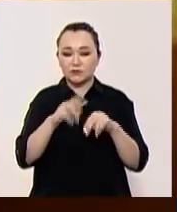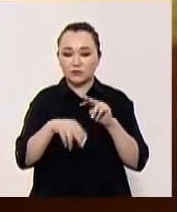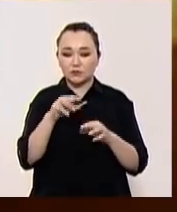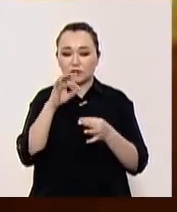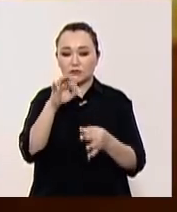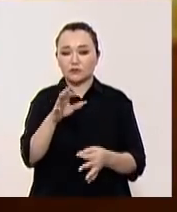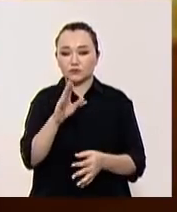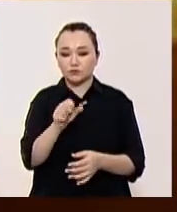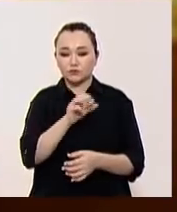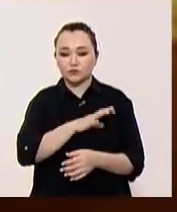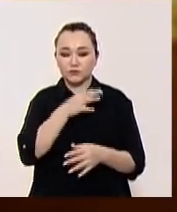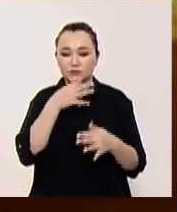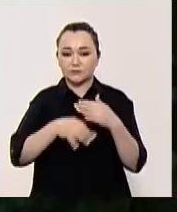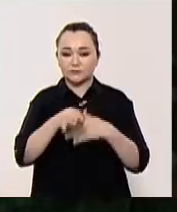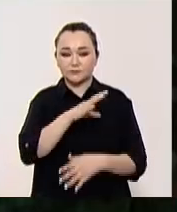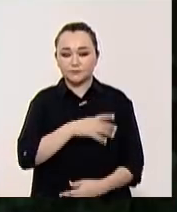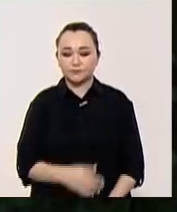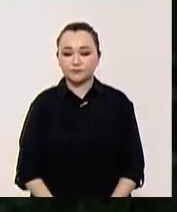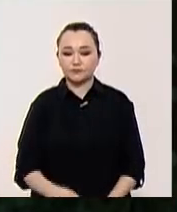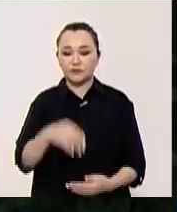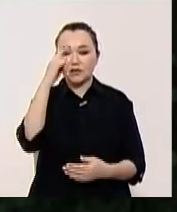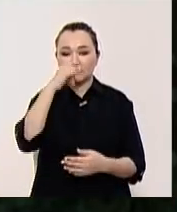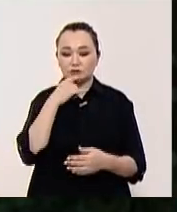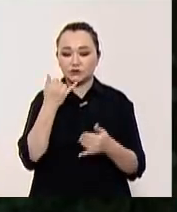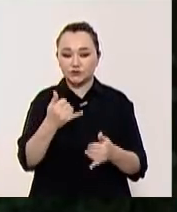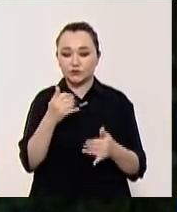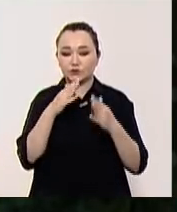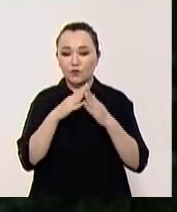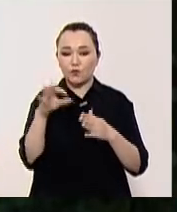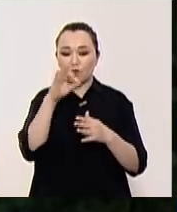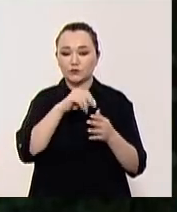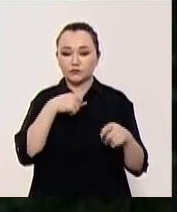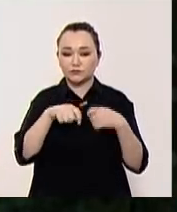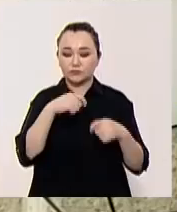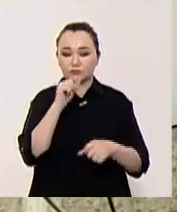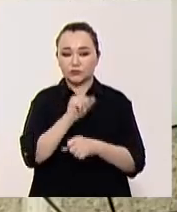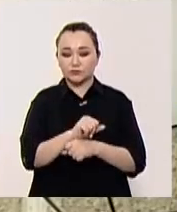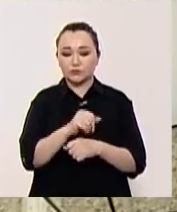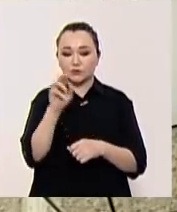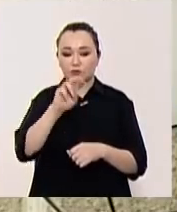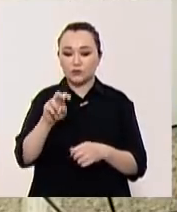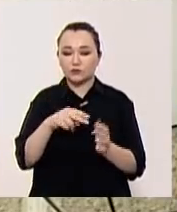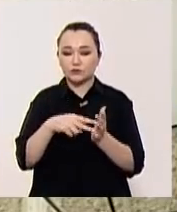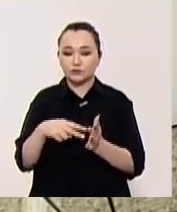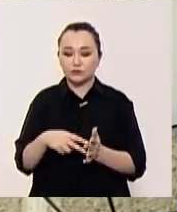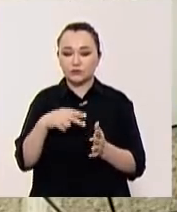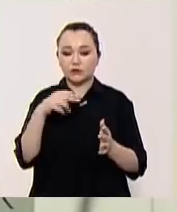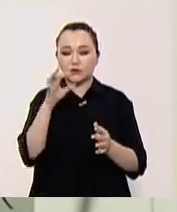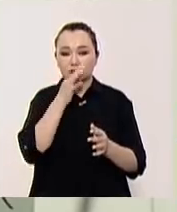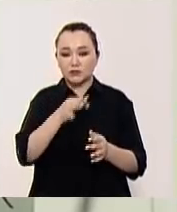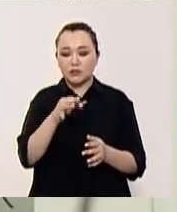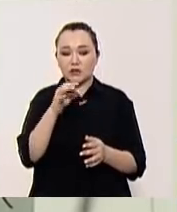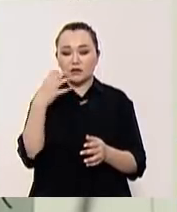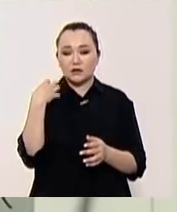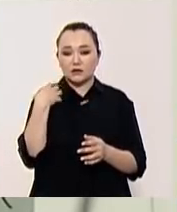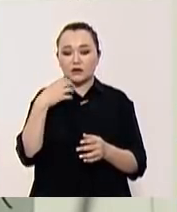мүмкін деген болжам жасайды. Қазақстанда қазір жылжымайтын мүлік нарығы тоқтап қалды. Доллар бағамын сылтауратқан баспана